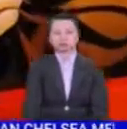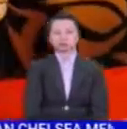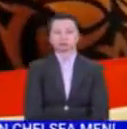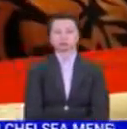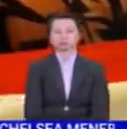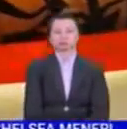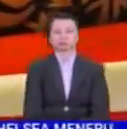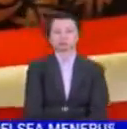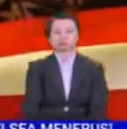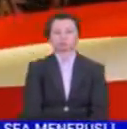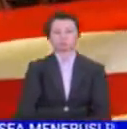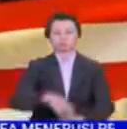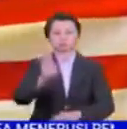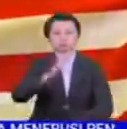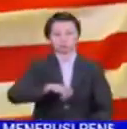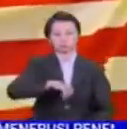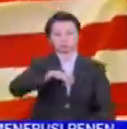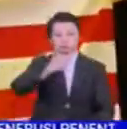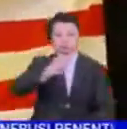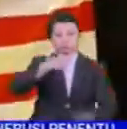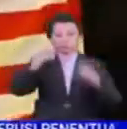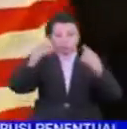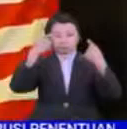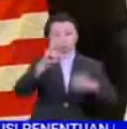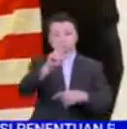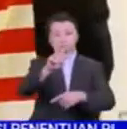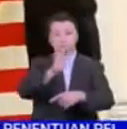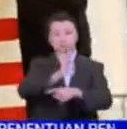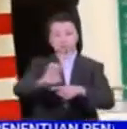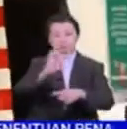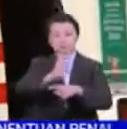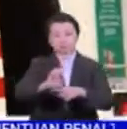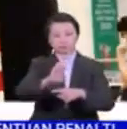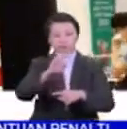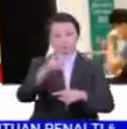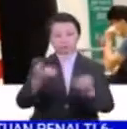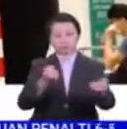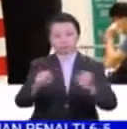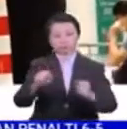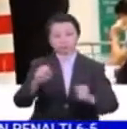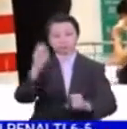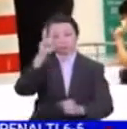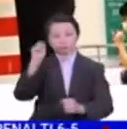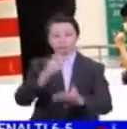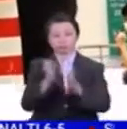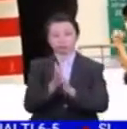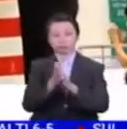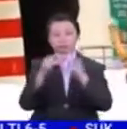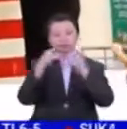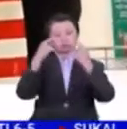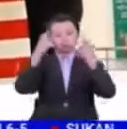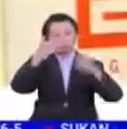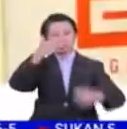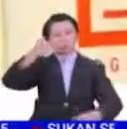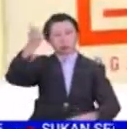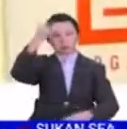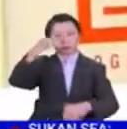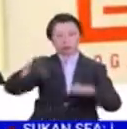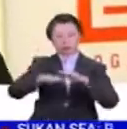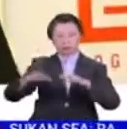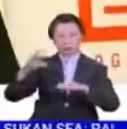UF lebih membanggakan pencapaian dua emas diraih skuad wusu di Hanoi juga menjadi pencapaian terbaik di bawah